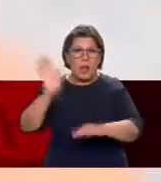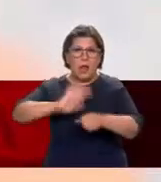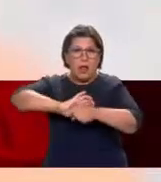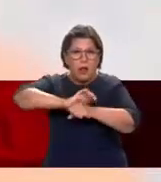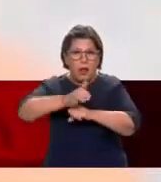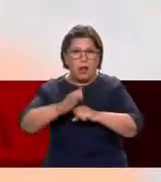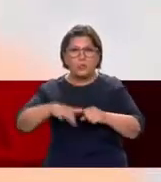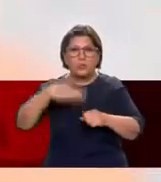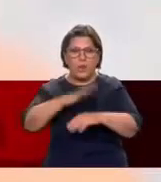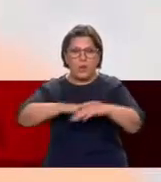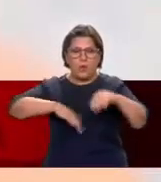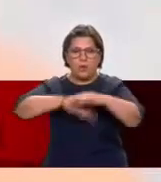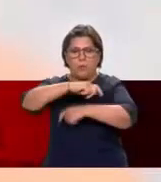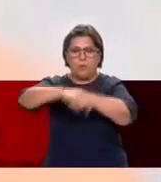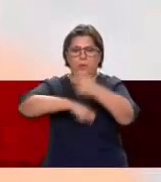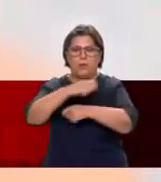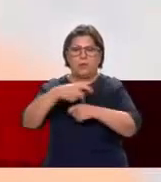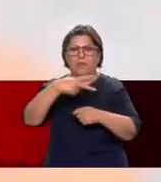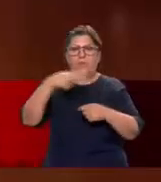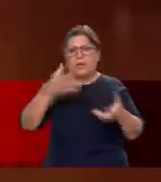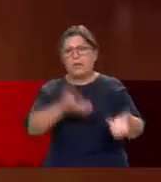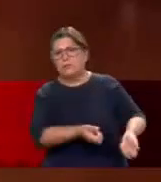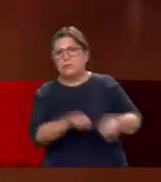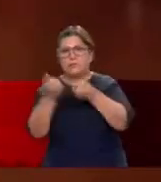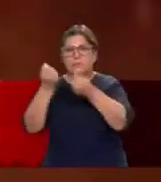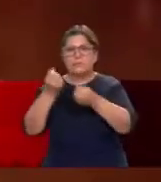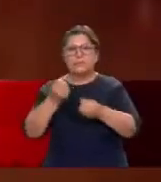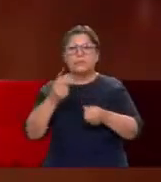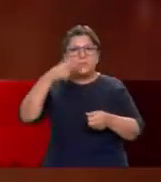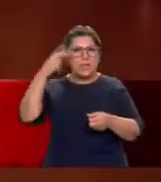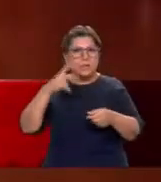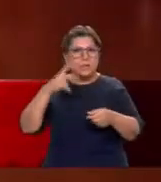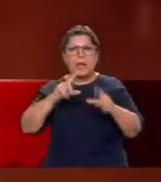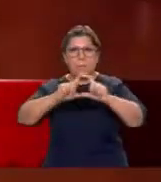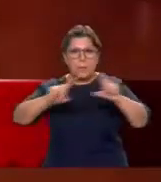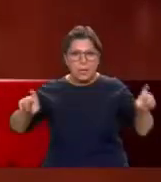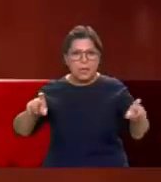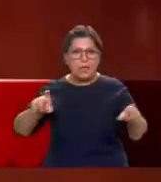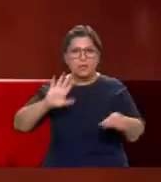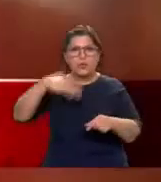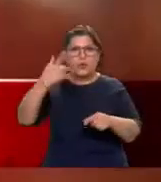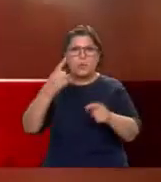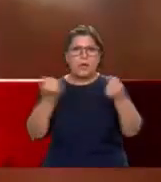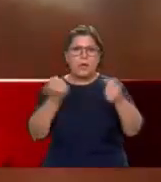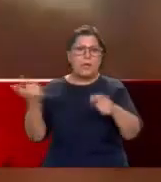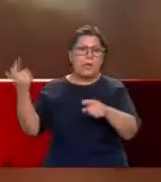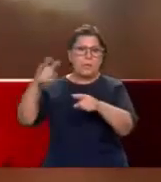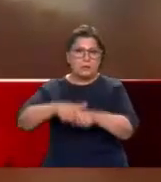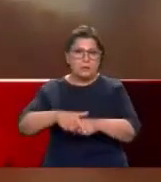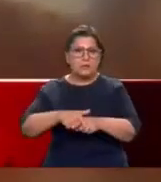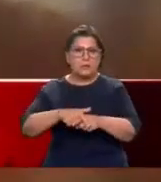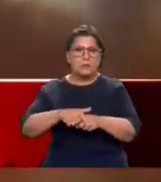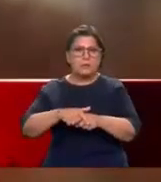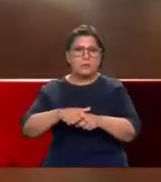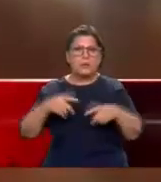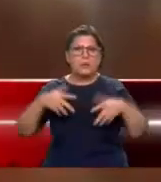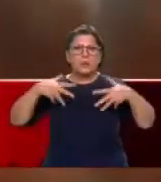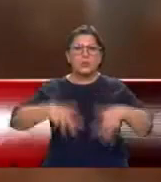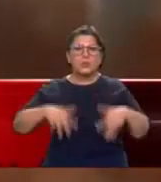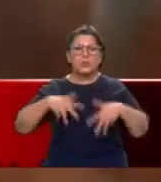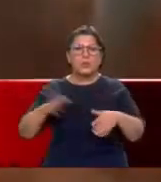Zariç eli kolu bağlı şekilde villadan çıkarıldı. Sahte plaka ve çakarlı bir araca bindirildi. O aracın rotası